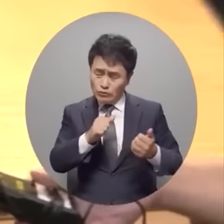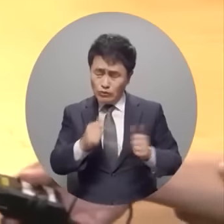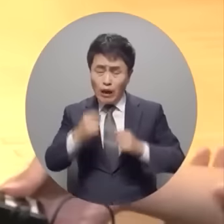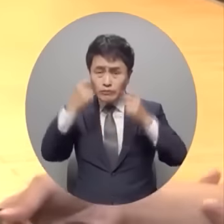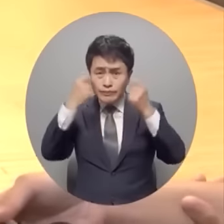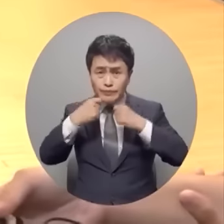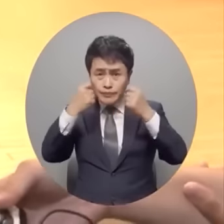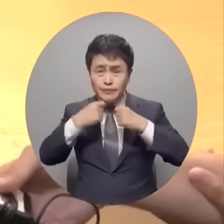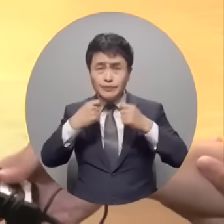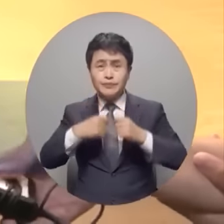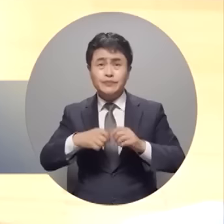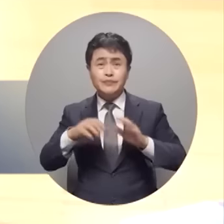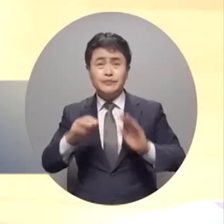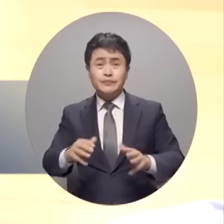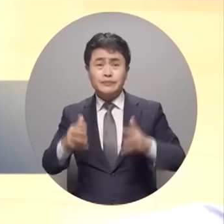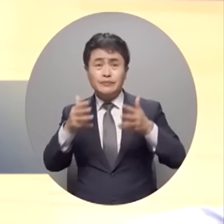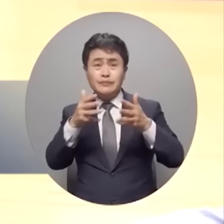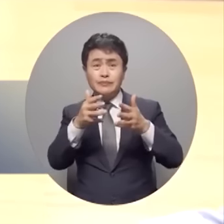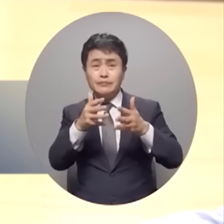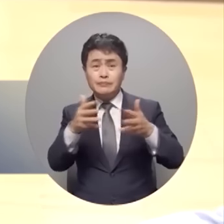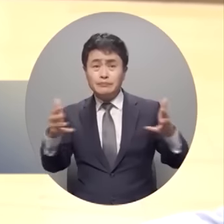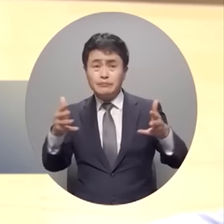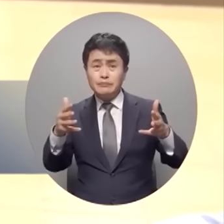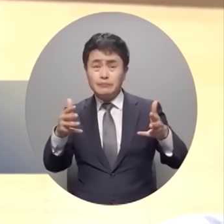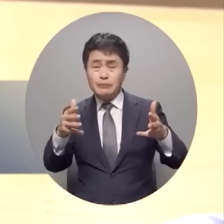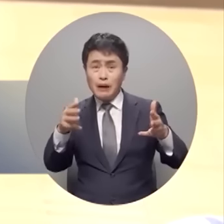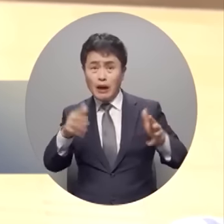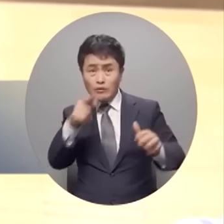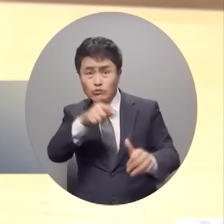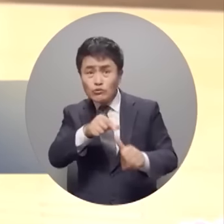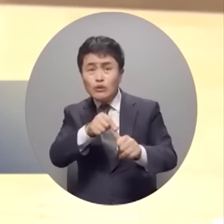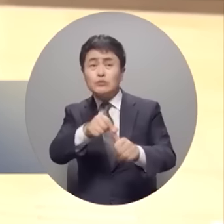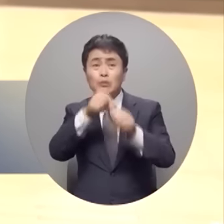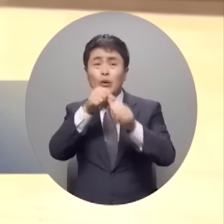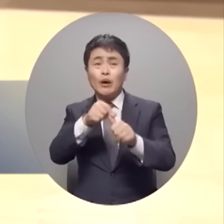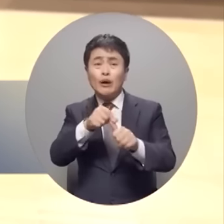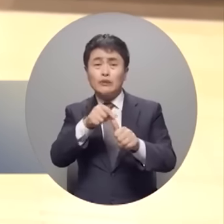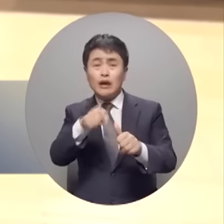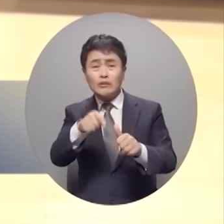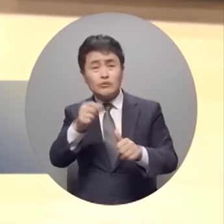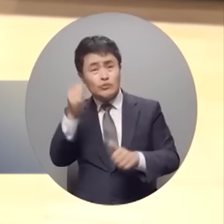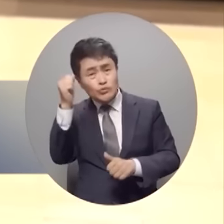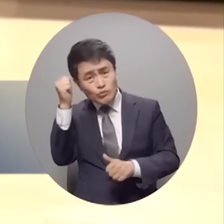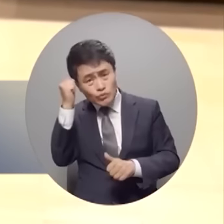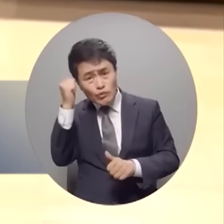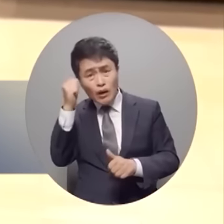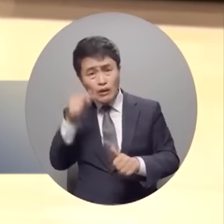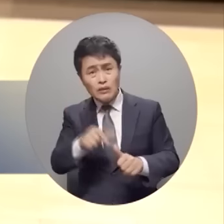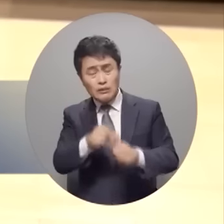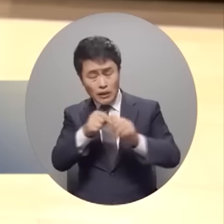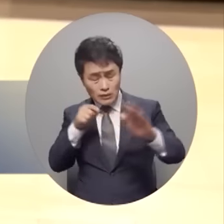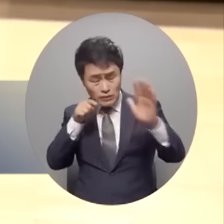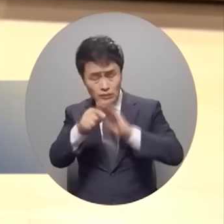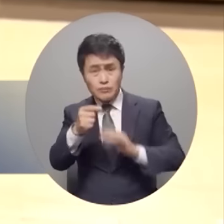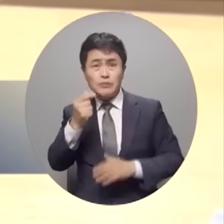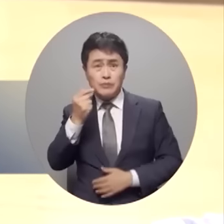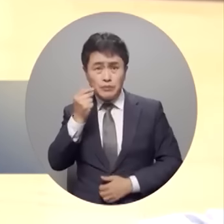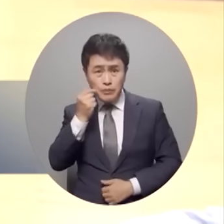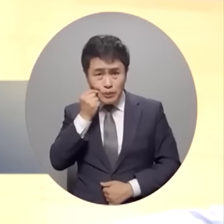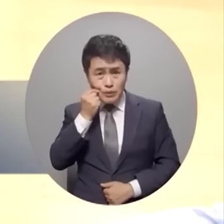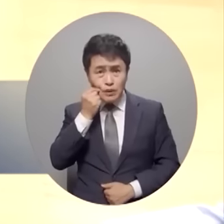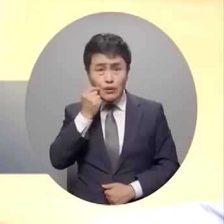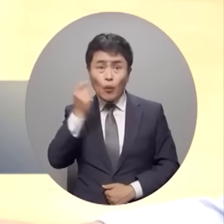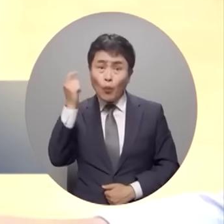오열했습니다. 8층은 진압을 못하고 있다. 거기에 있는 투숙객들이 들어가지 못한다. 왜